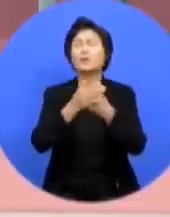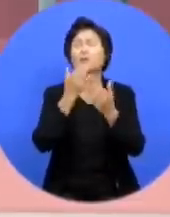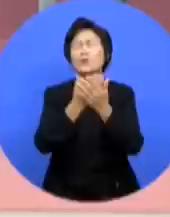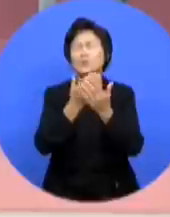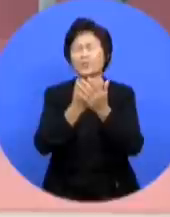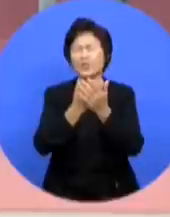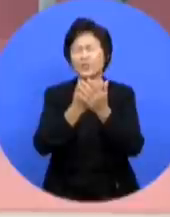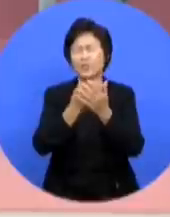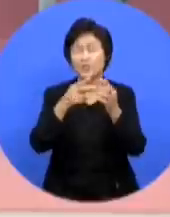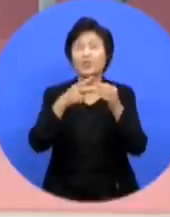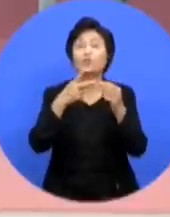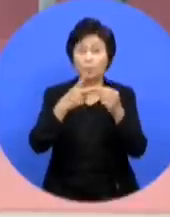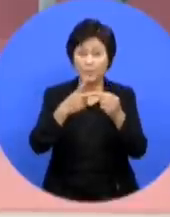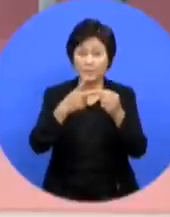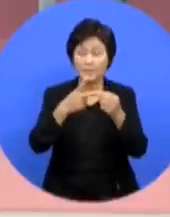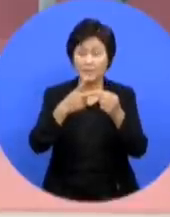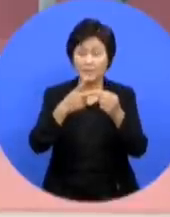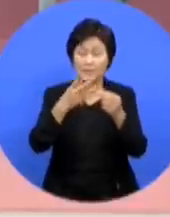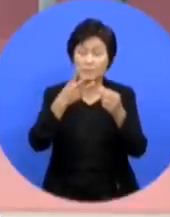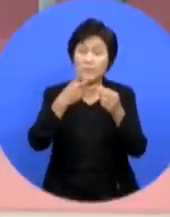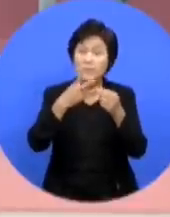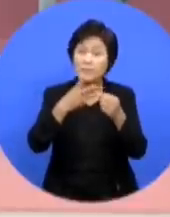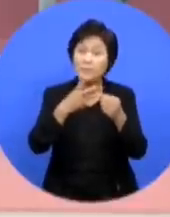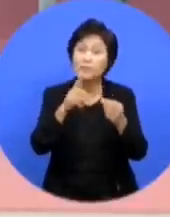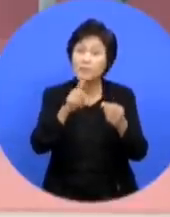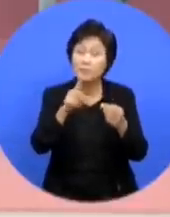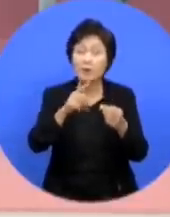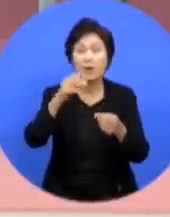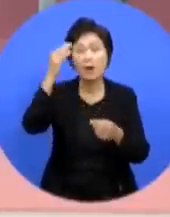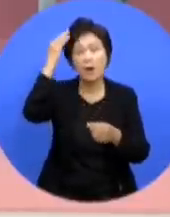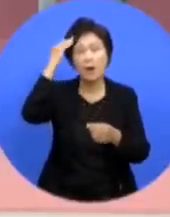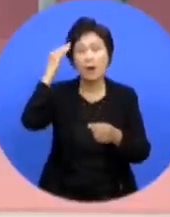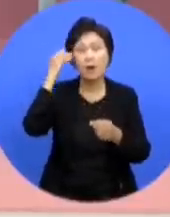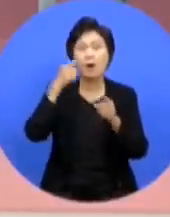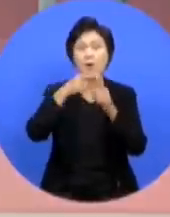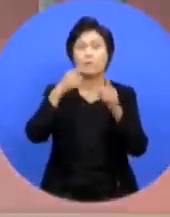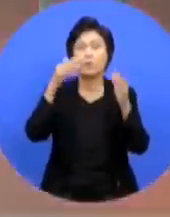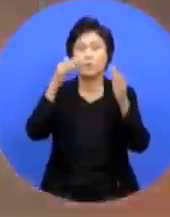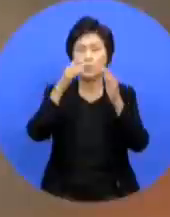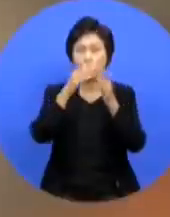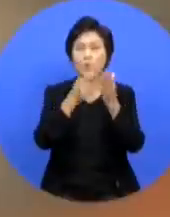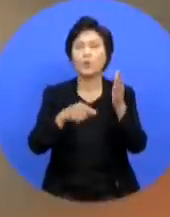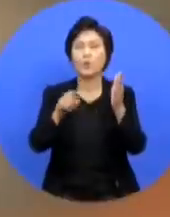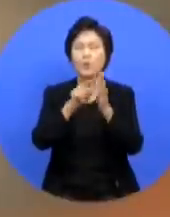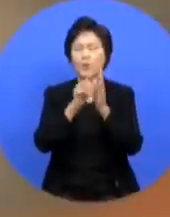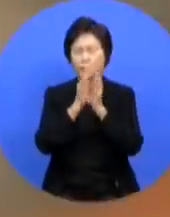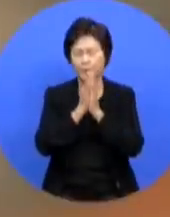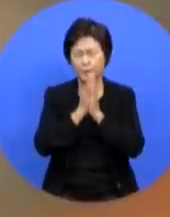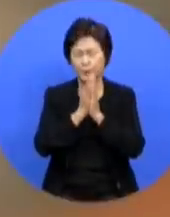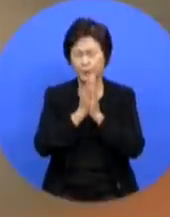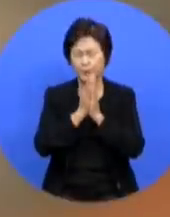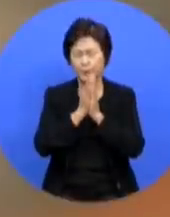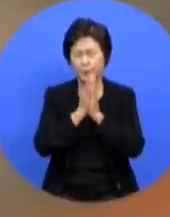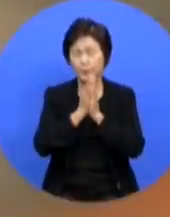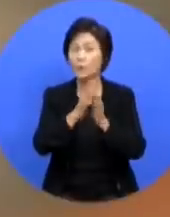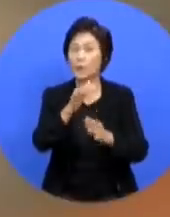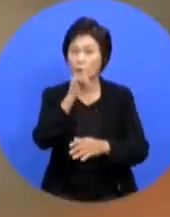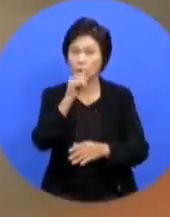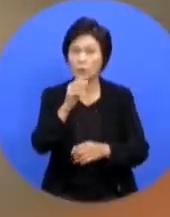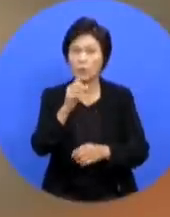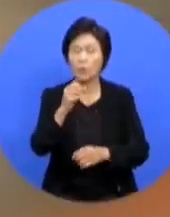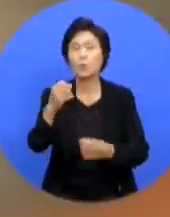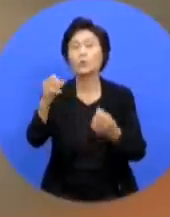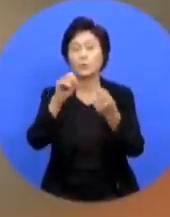세 번째 기도 제목이요. 한국교회를 위해서 기도한답니다. 한국교회를 위해서. 한국교회를 위해서. 예. 그 너희가 뭘